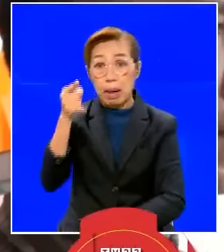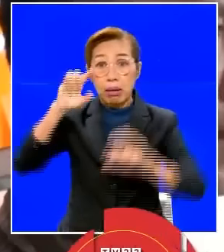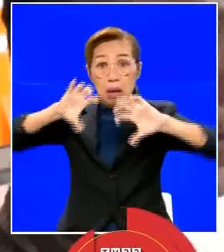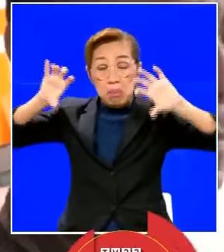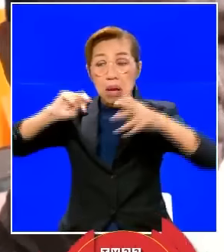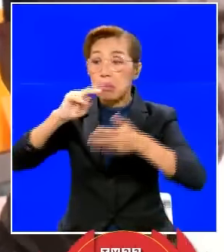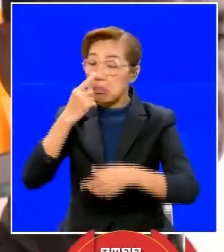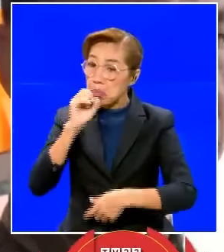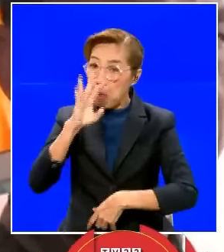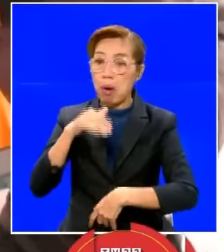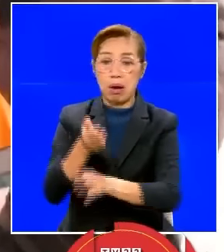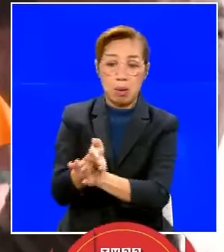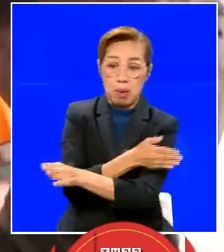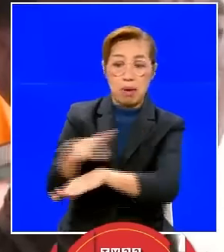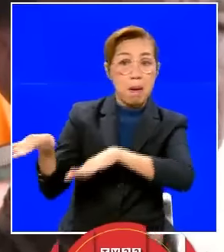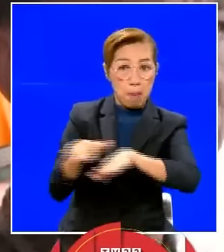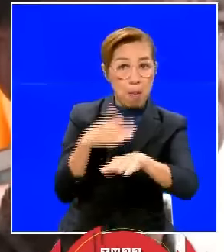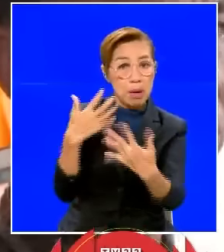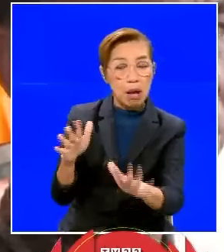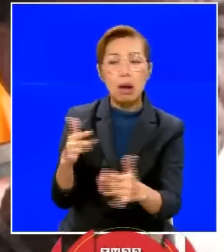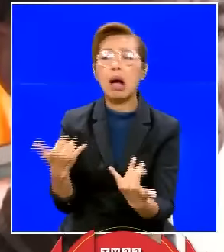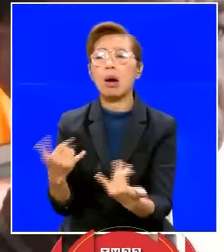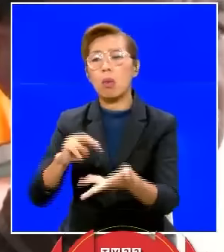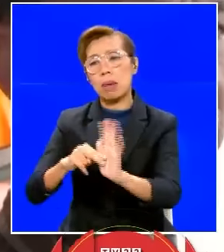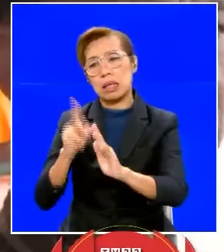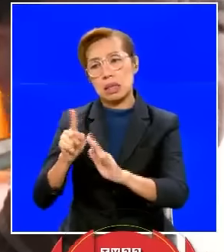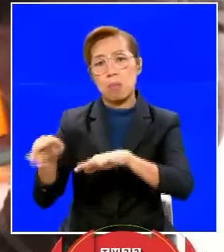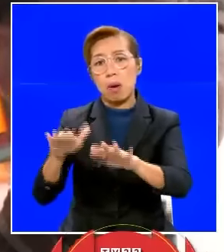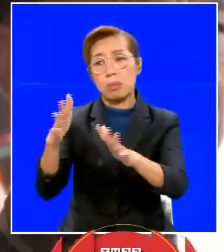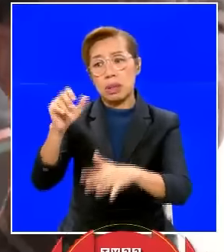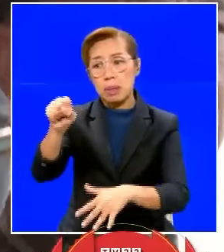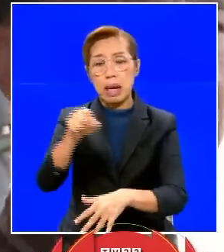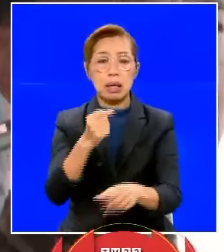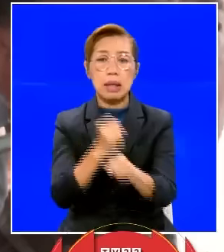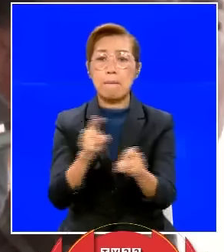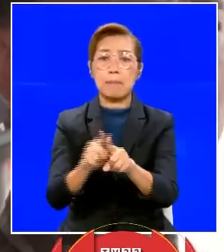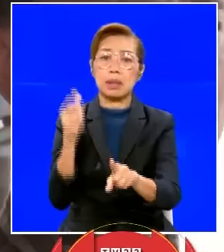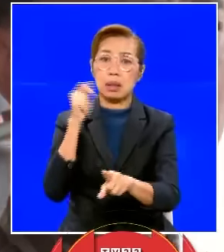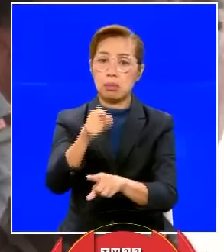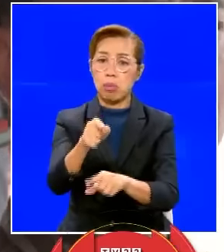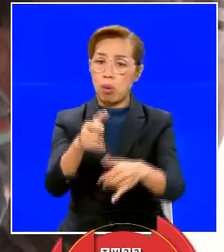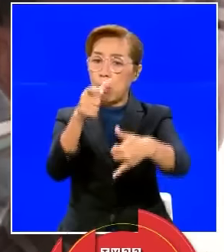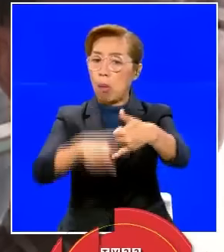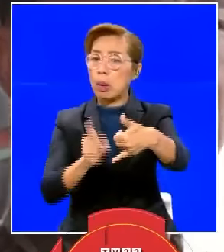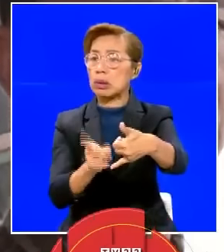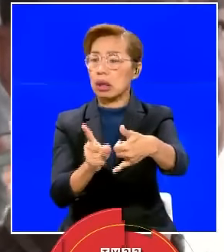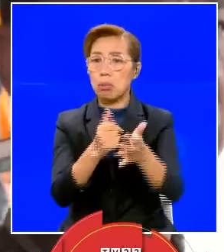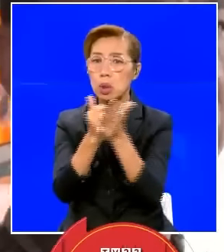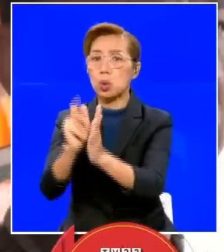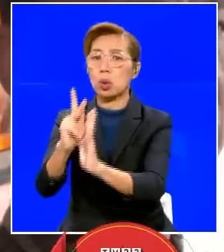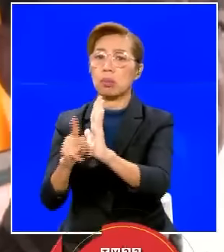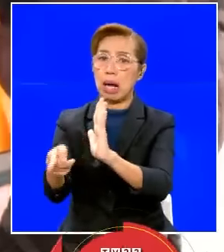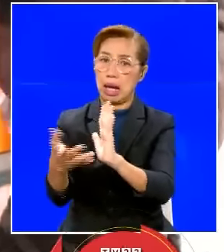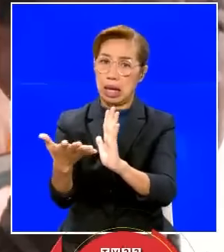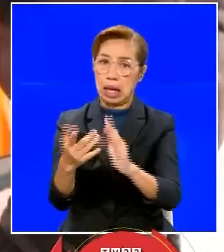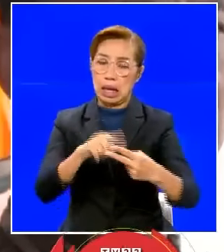อกภาพหรือเปล่าไม่ได้พร้อมหรือเปล่าเนี่ยนะแล้วก็บอกอีกว่าคุณรมบอกว่ากฎหมายเป็นเรื่องสำคัญมันก็เลยกลายเป็นว่าคำถามมีคำถาม